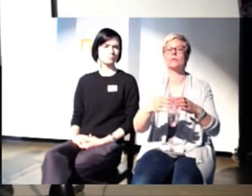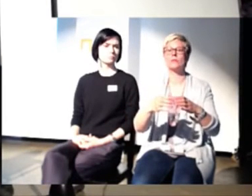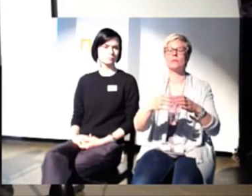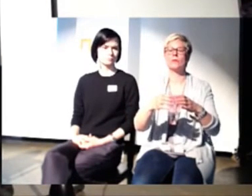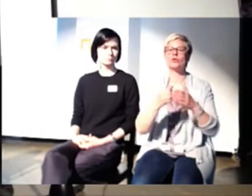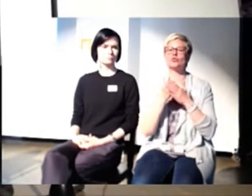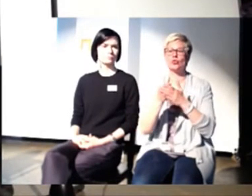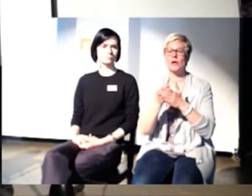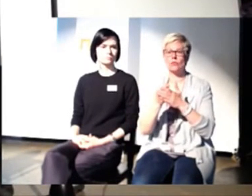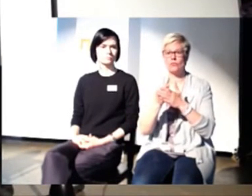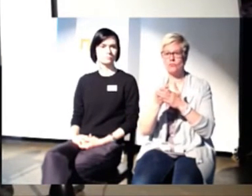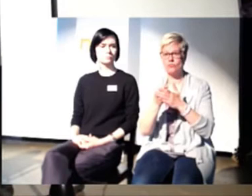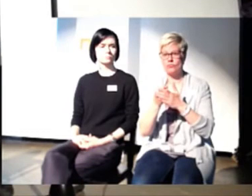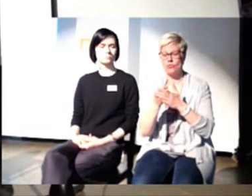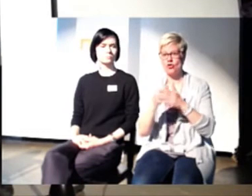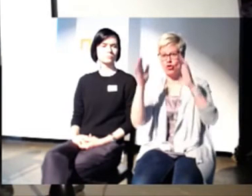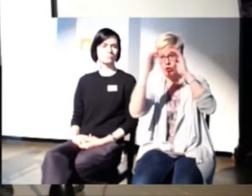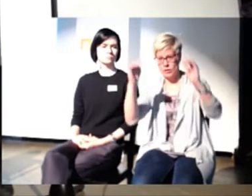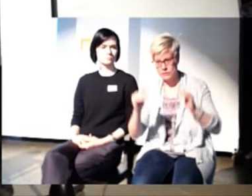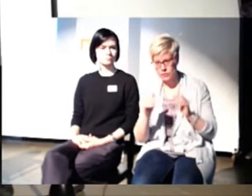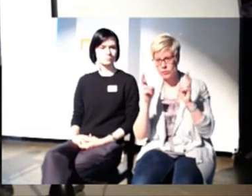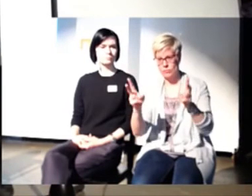organisaatioita että residenssitaiteilijoita